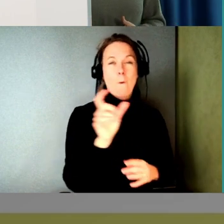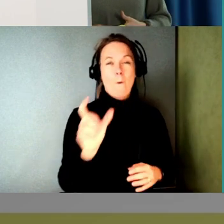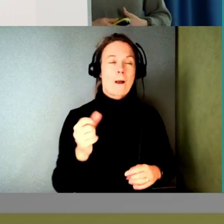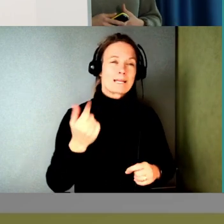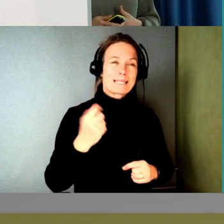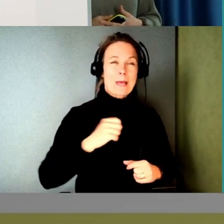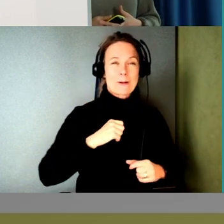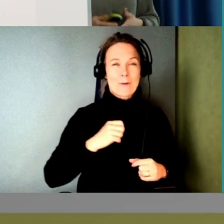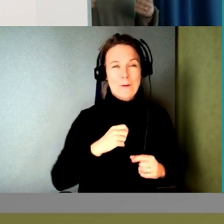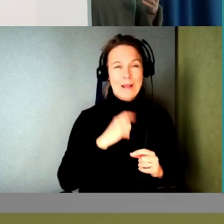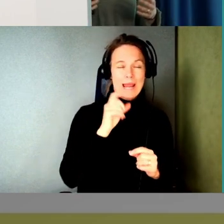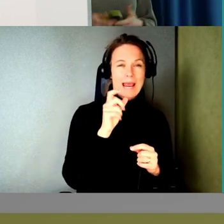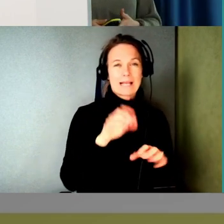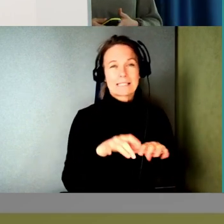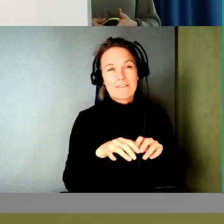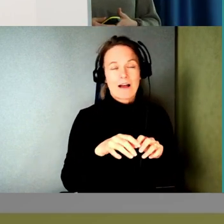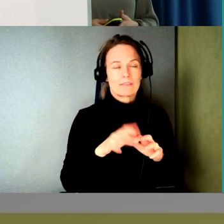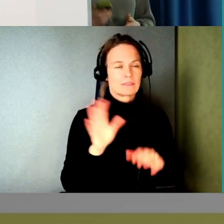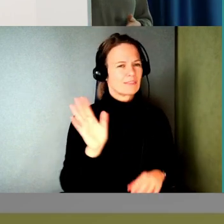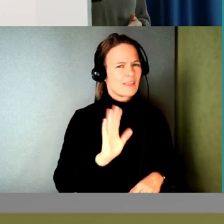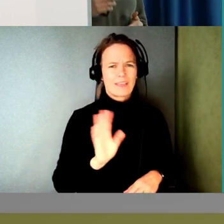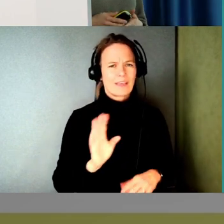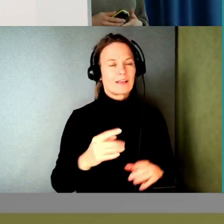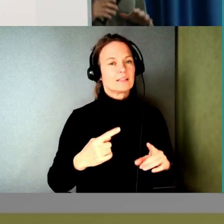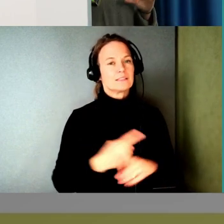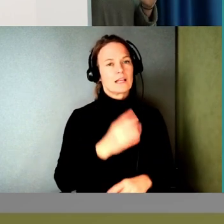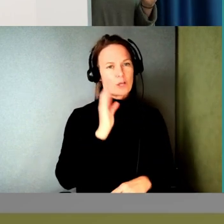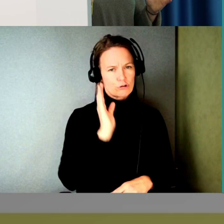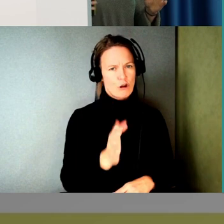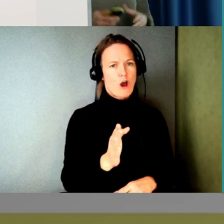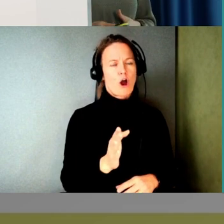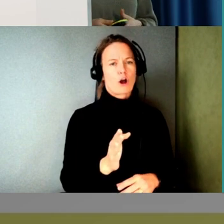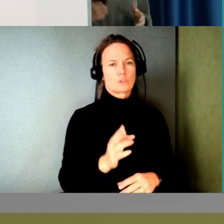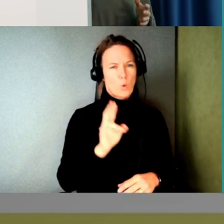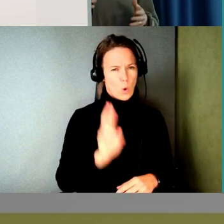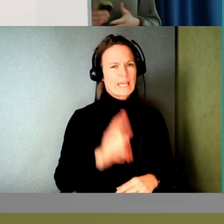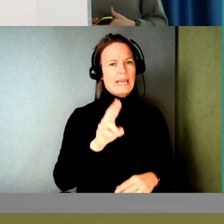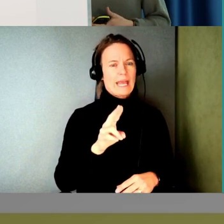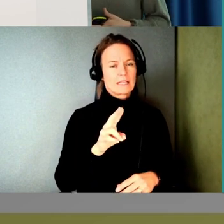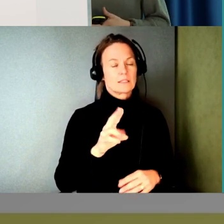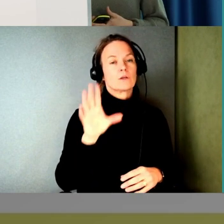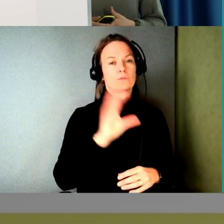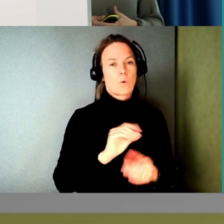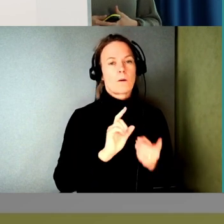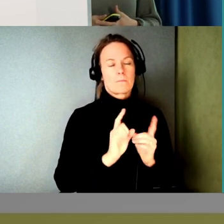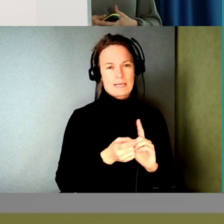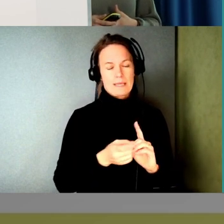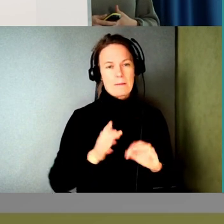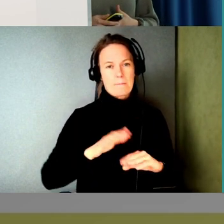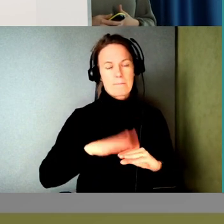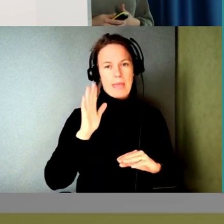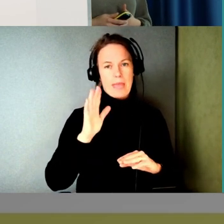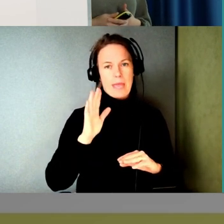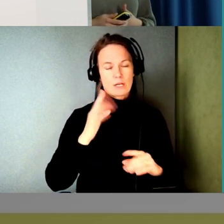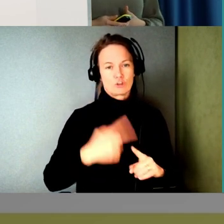rolig eh utan att vara rak på sak och konkretisera eh blir i regel mer eh